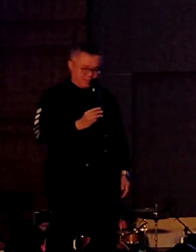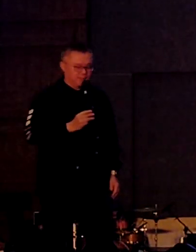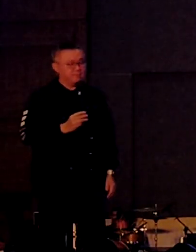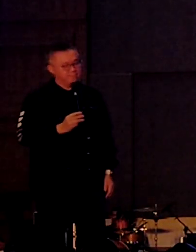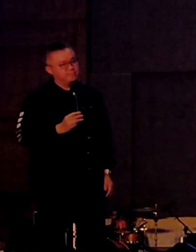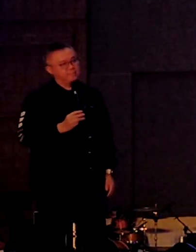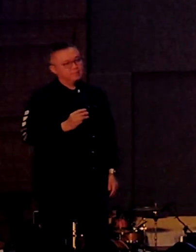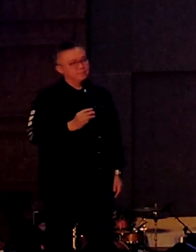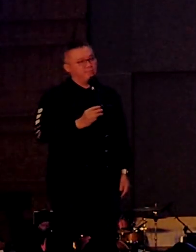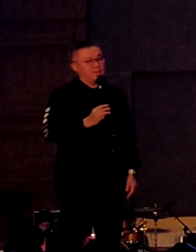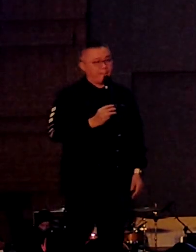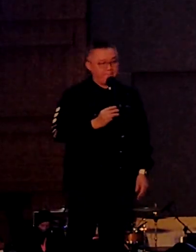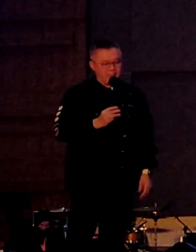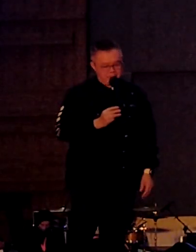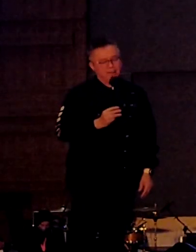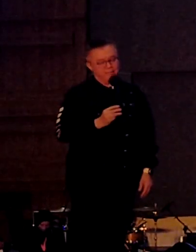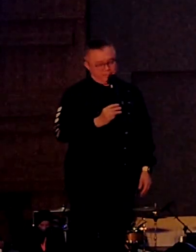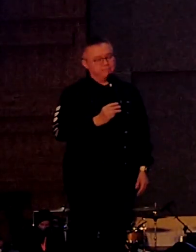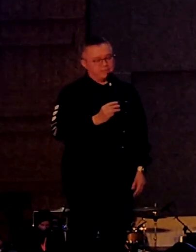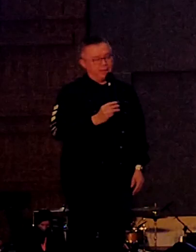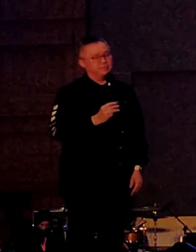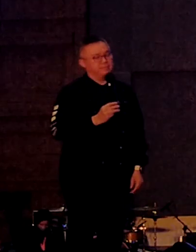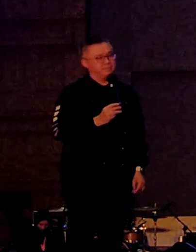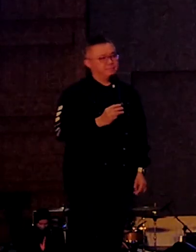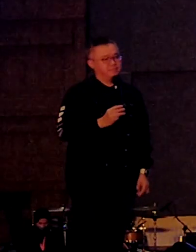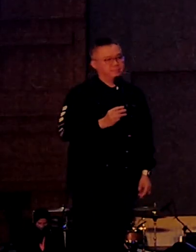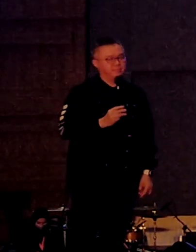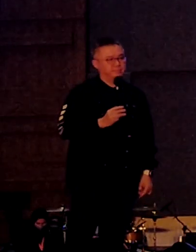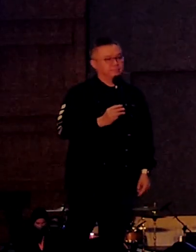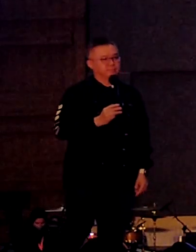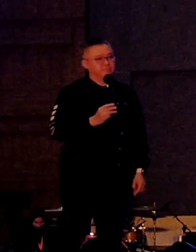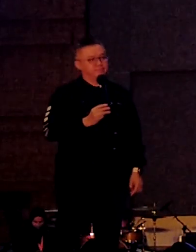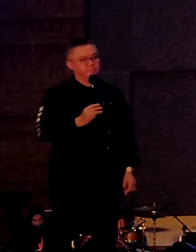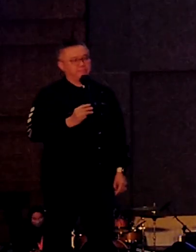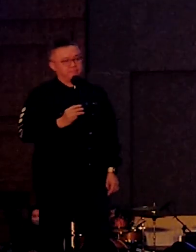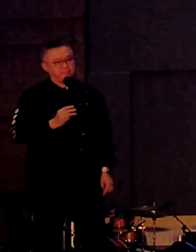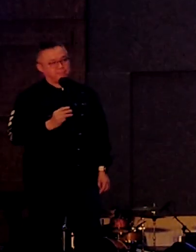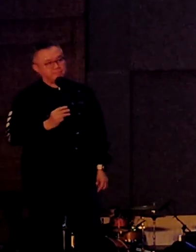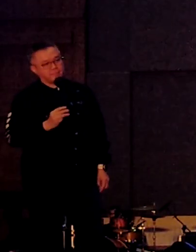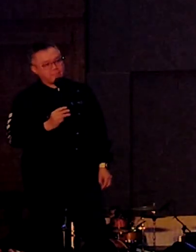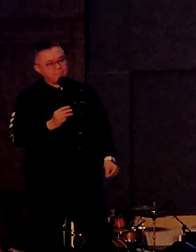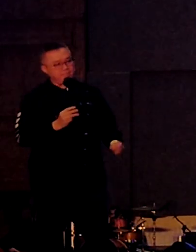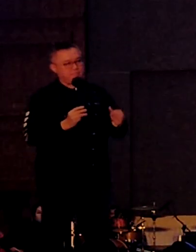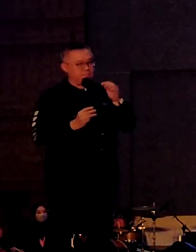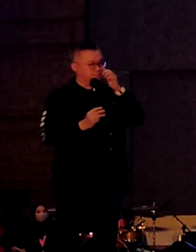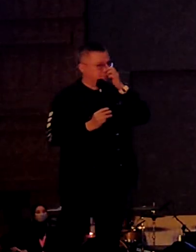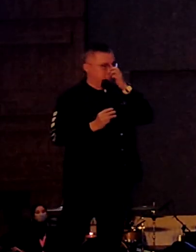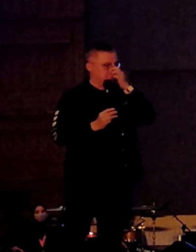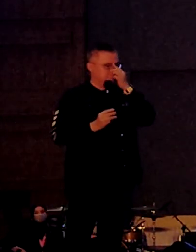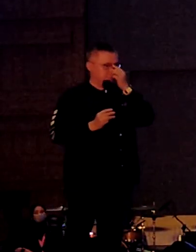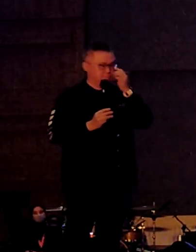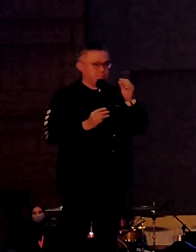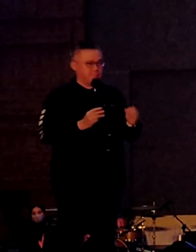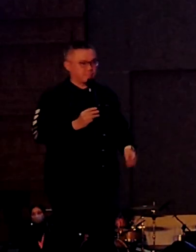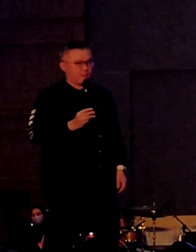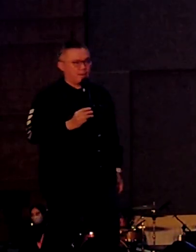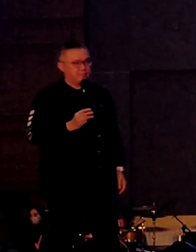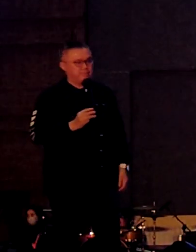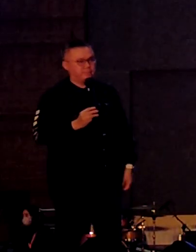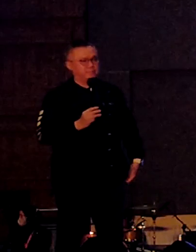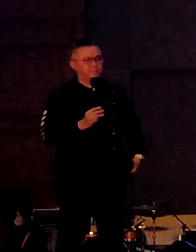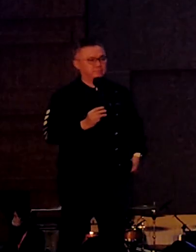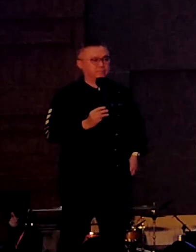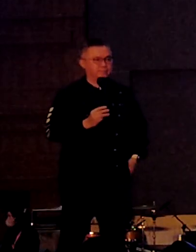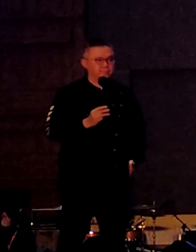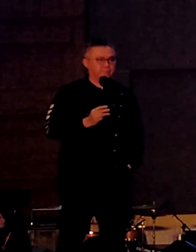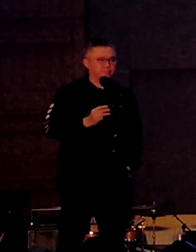Amin avatarnya bisa melayani memperoleh banyak bisa nah ini teman-teman sekalian ini Kalau harusnya perlu mempertegas